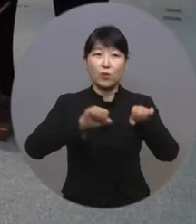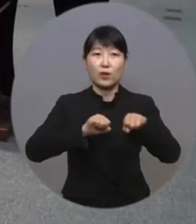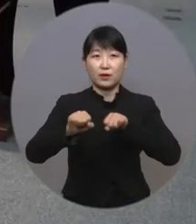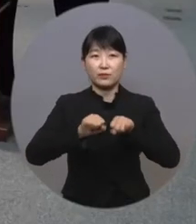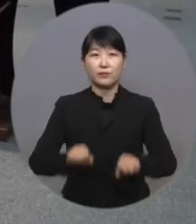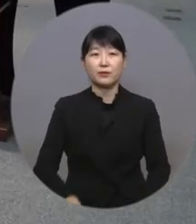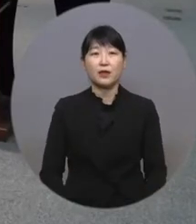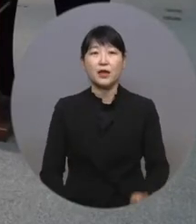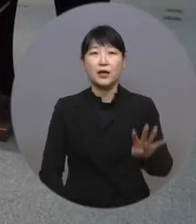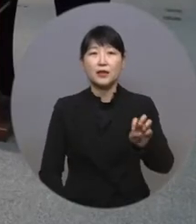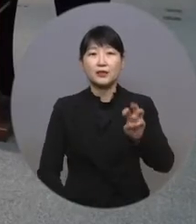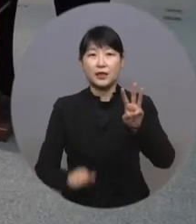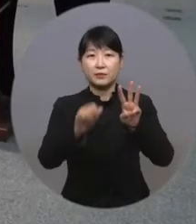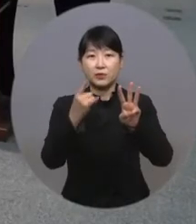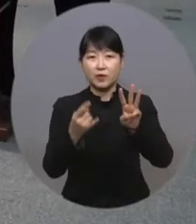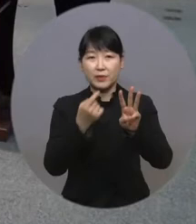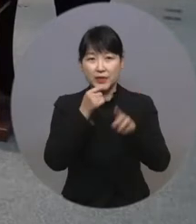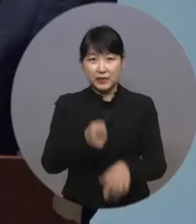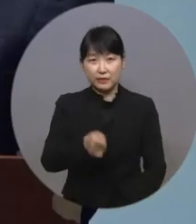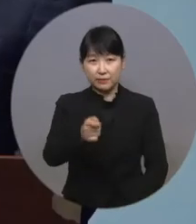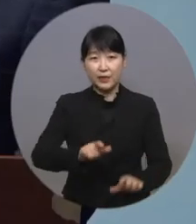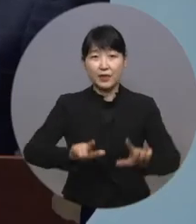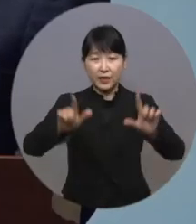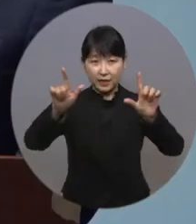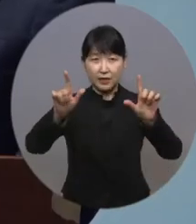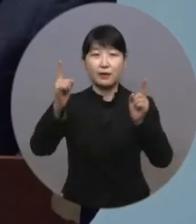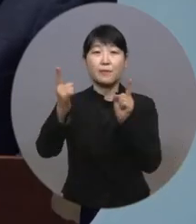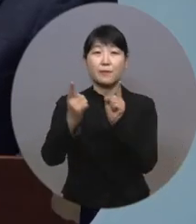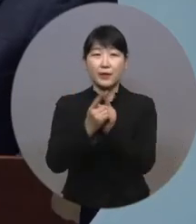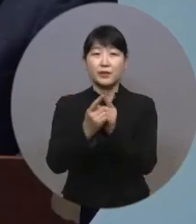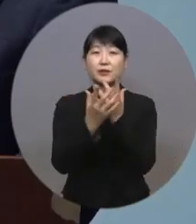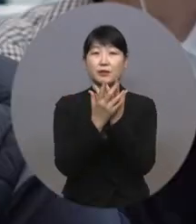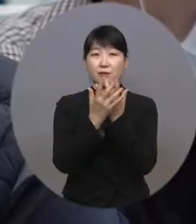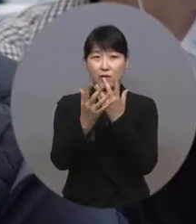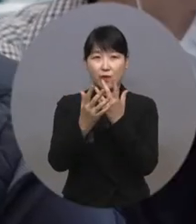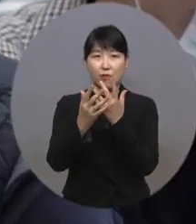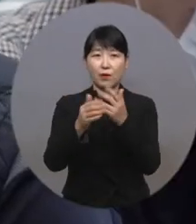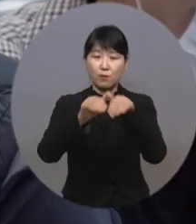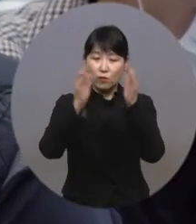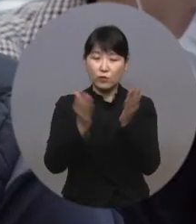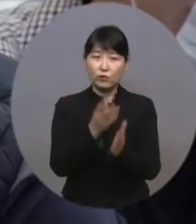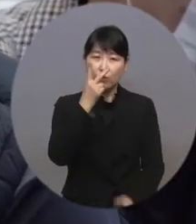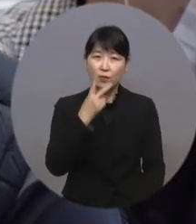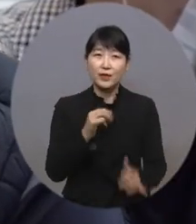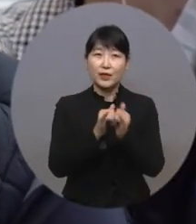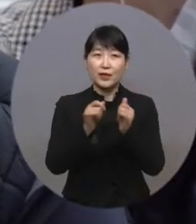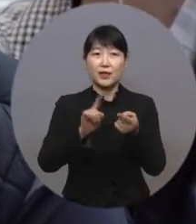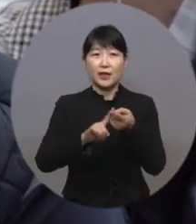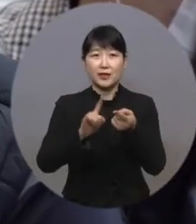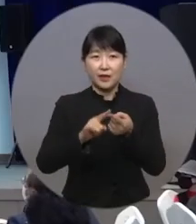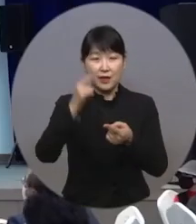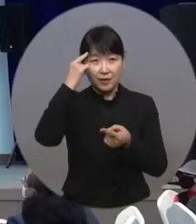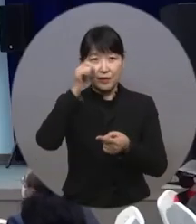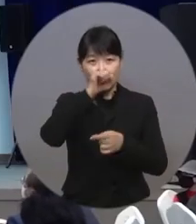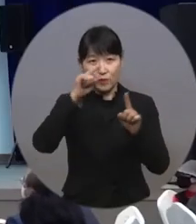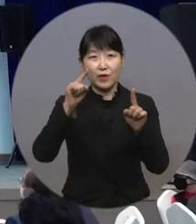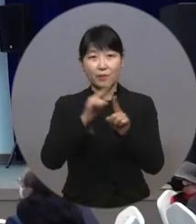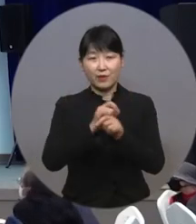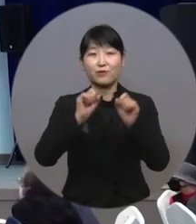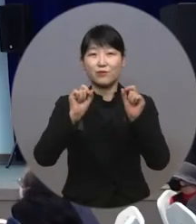제43회 힌지팡이의 나를 맞이해서 진행된 대회가 모두가 시각장애에 대한 인식 계몽의 계기가 되는 날이